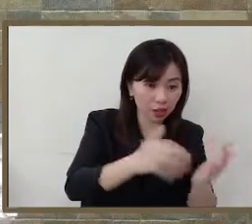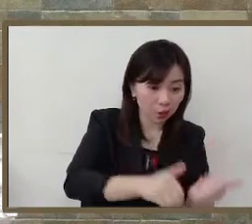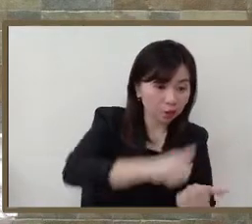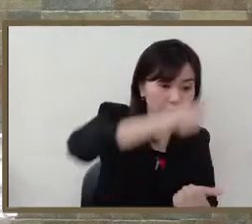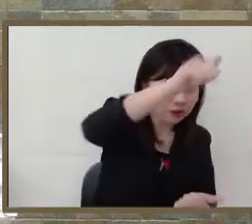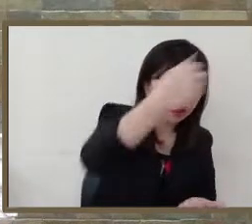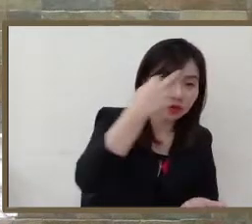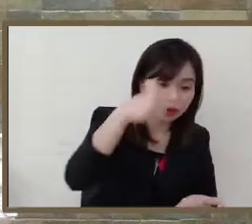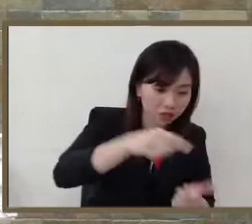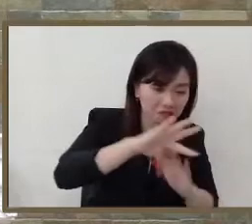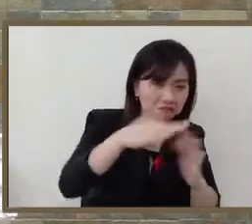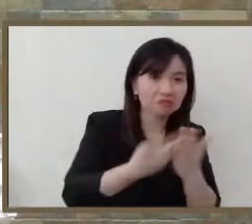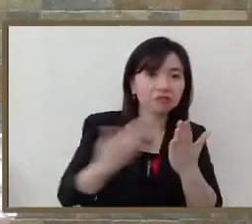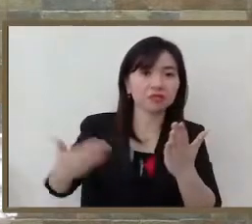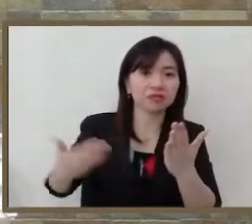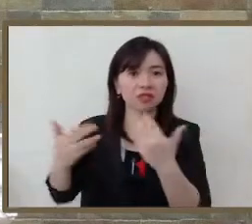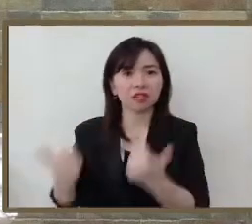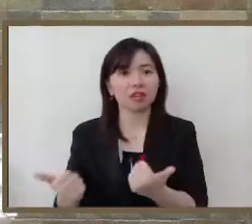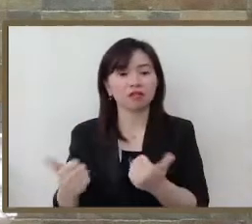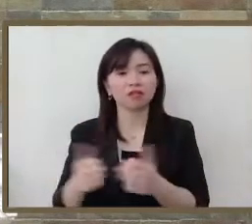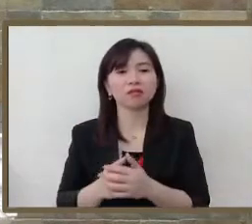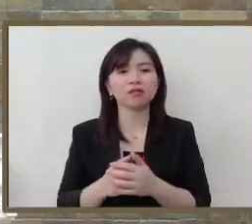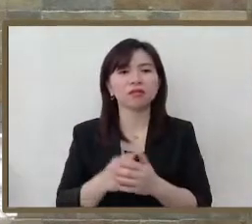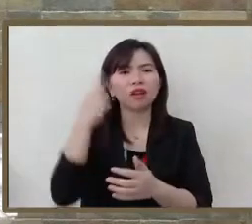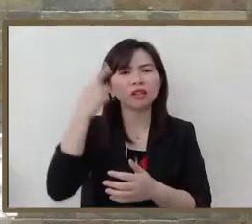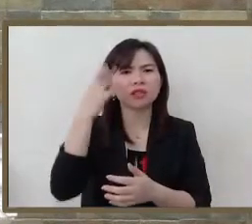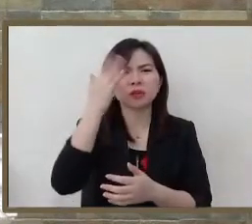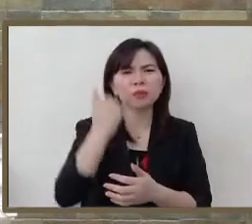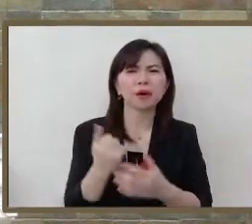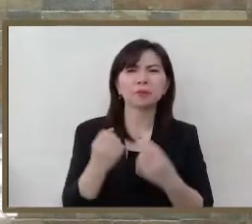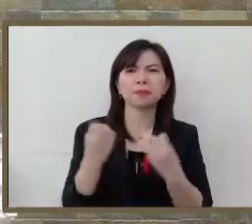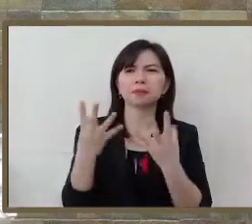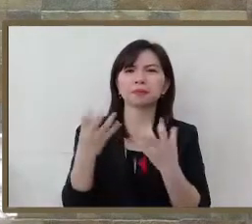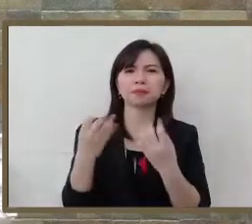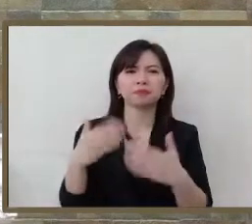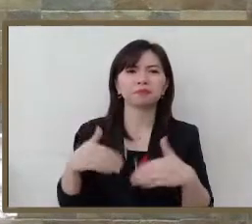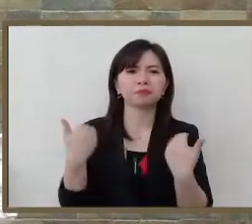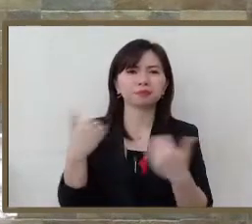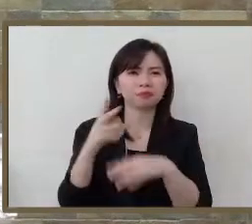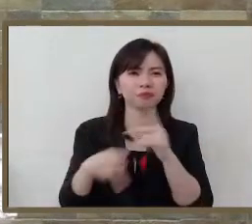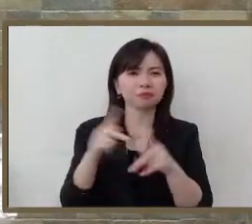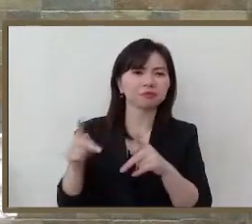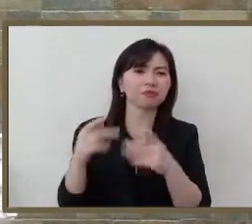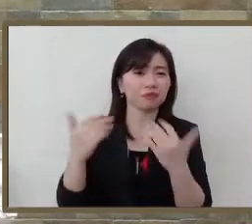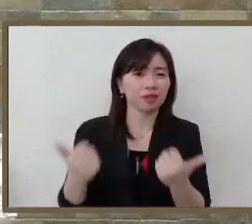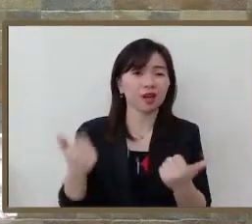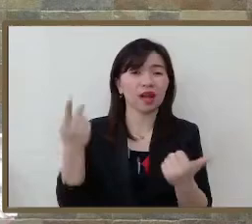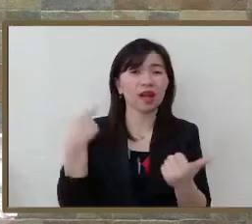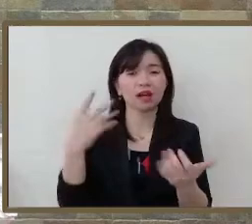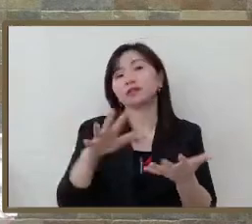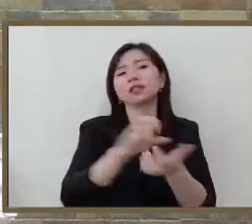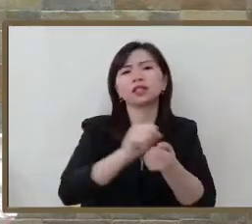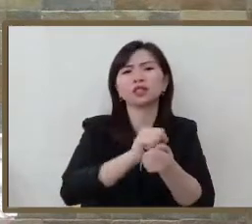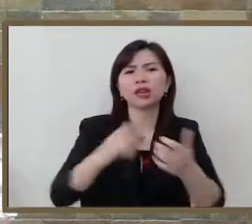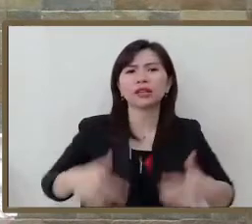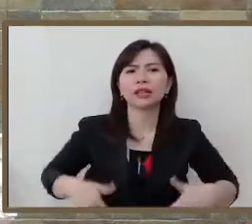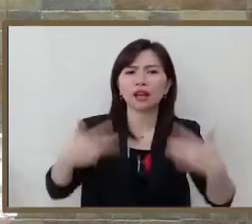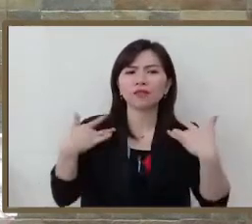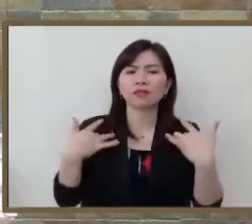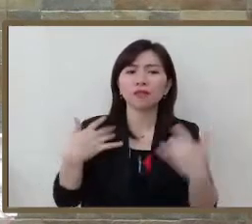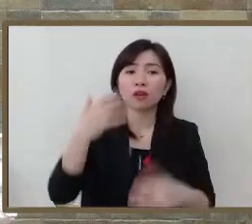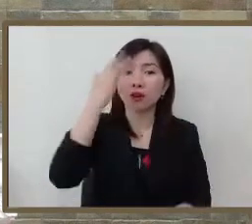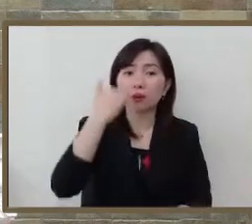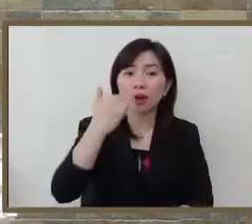Everything is there. Kaya minsan, maraming kabataan ang napapariwara sa kanilang buhay kung bakit tayo, I'm